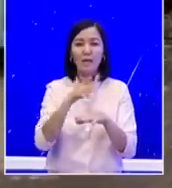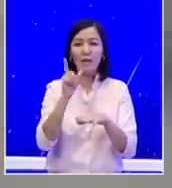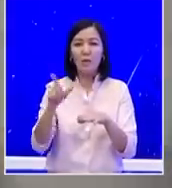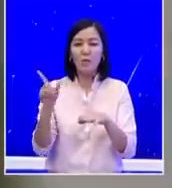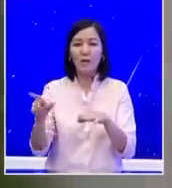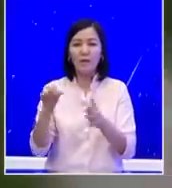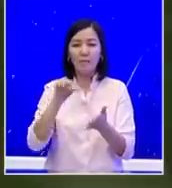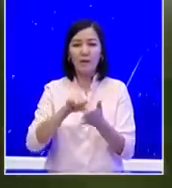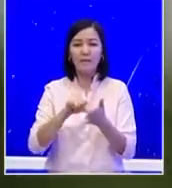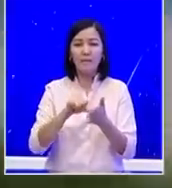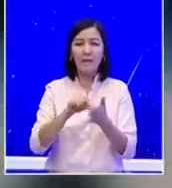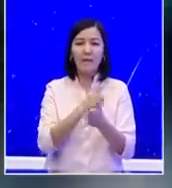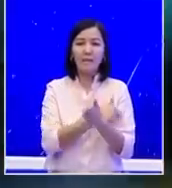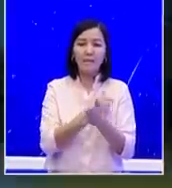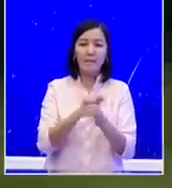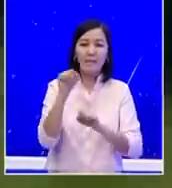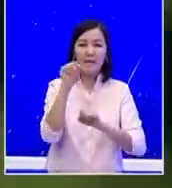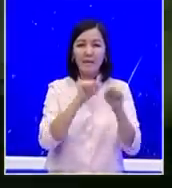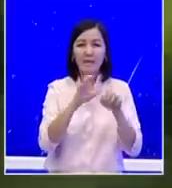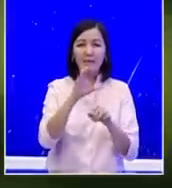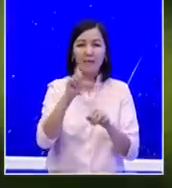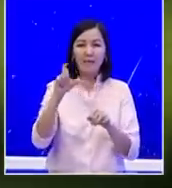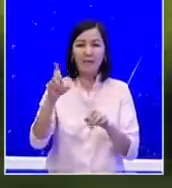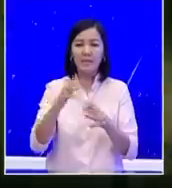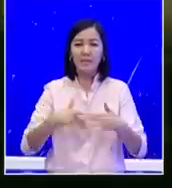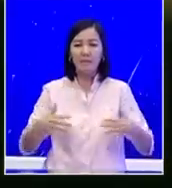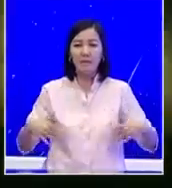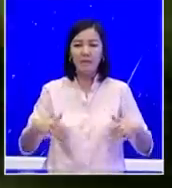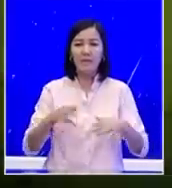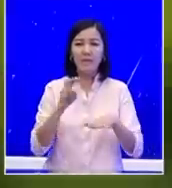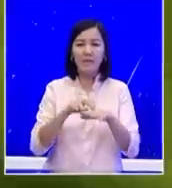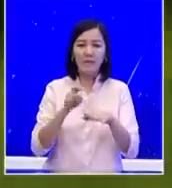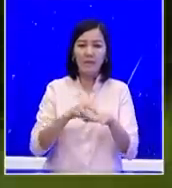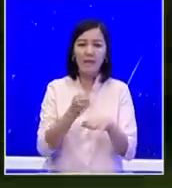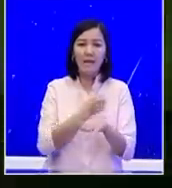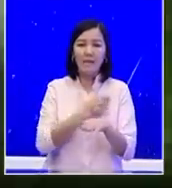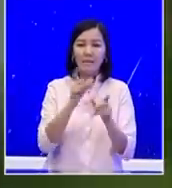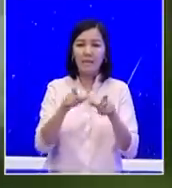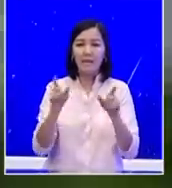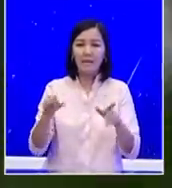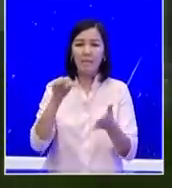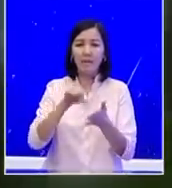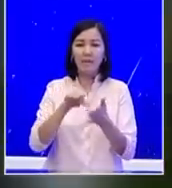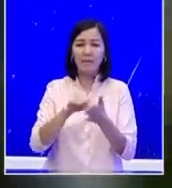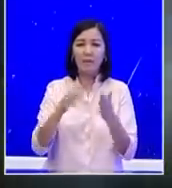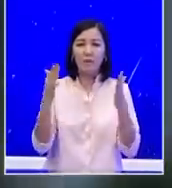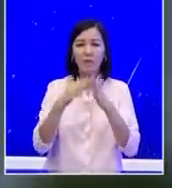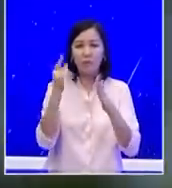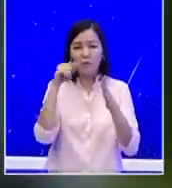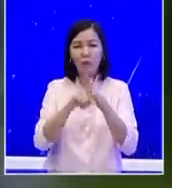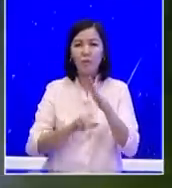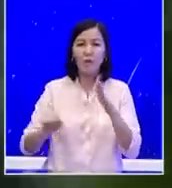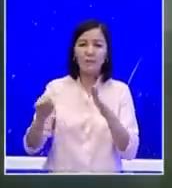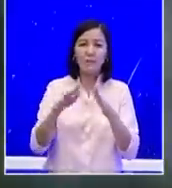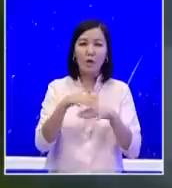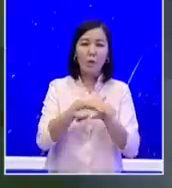жұмылдырылған. Санитарлық тазалық жүргізуге СЭС, ветеринария қызметкерлері мен әскерилер тартылды. Олар көшелерден бастап үйлердің ауласын, қоғамдық